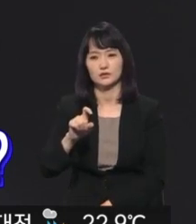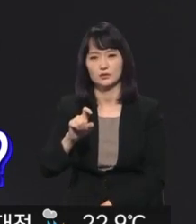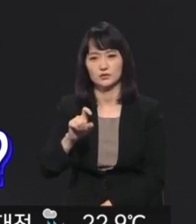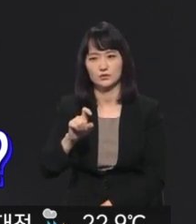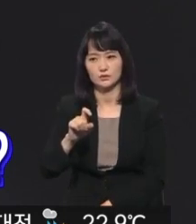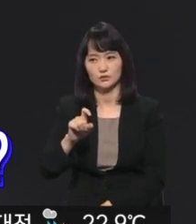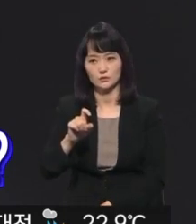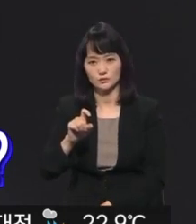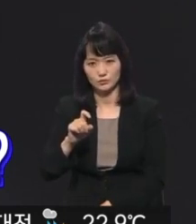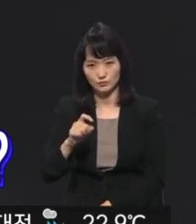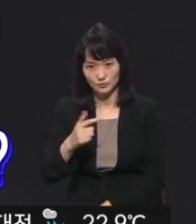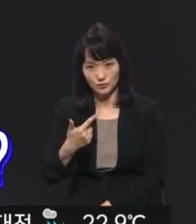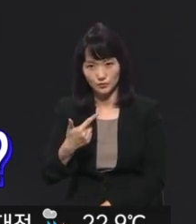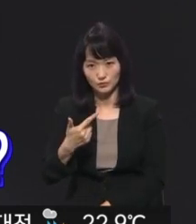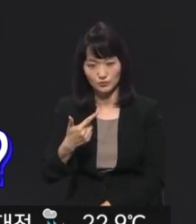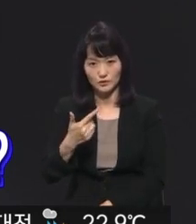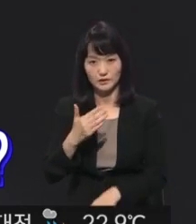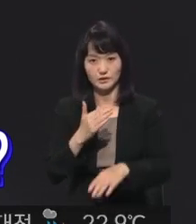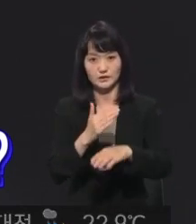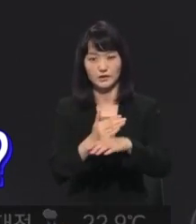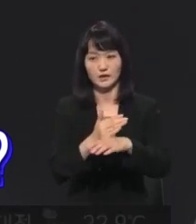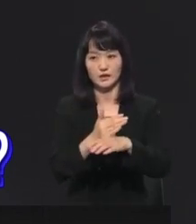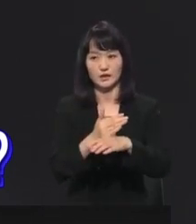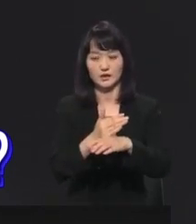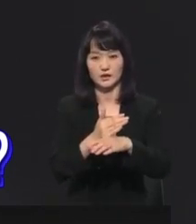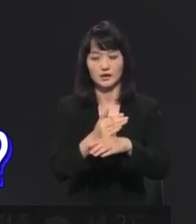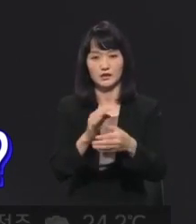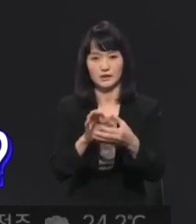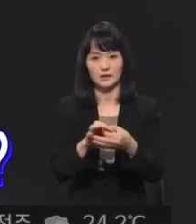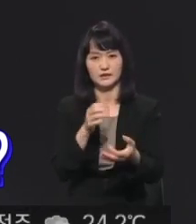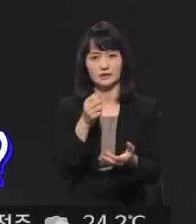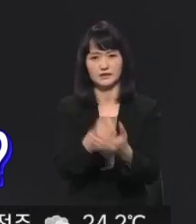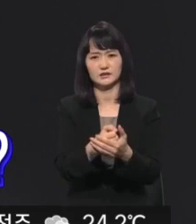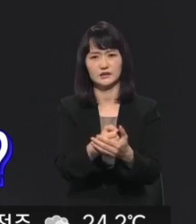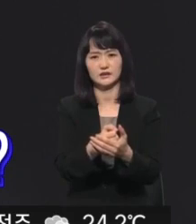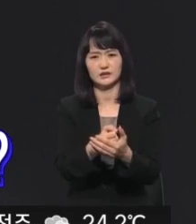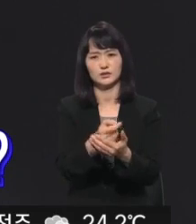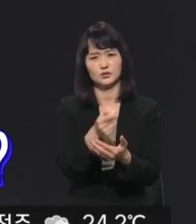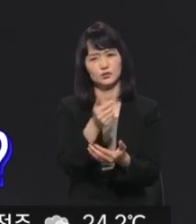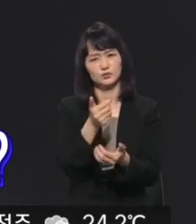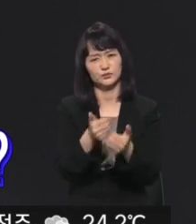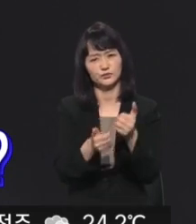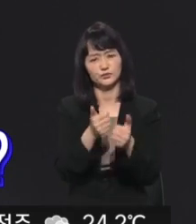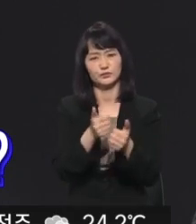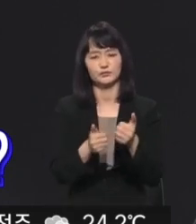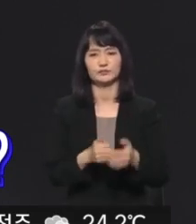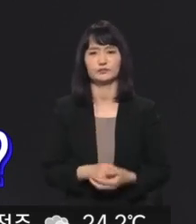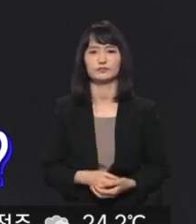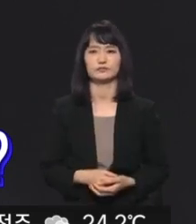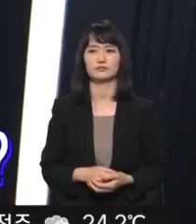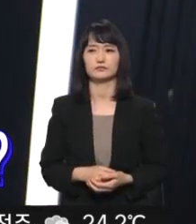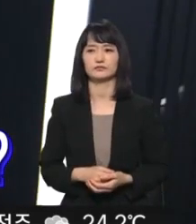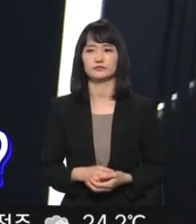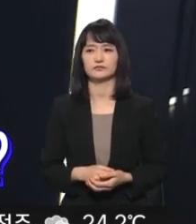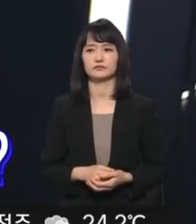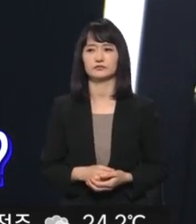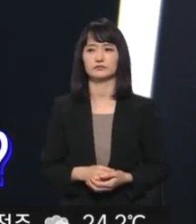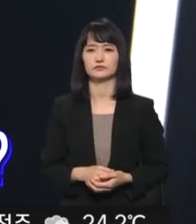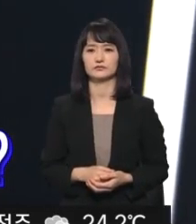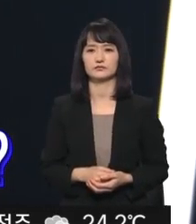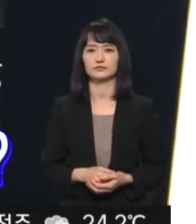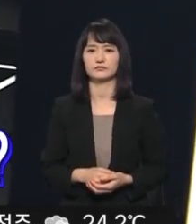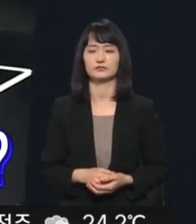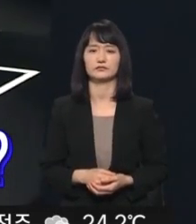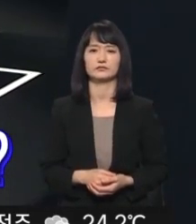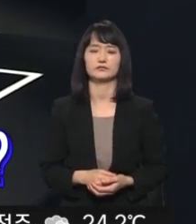찌가 아니라서 할말 없습니다만 예 저희 당의 일겁니다 이름이 좀 문제가 있는것 같아요 피플파워 바티 잖아요 으 자칫잘못하면